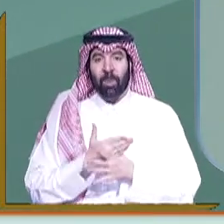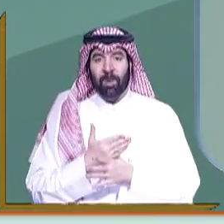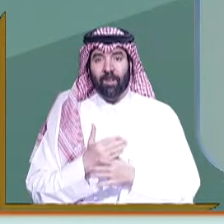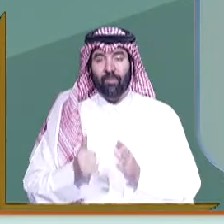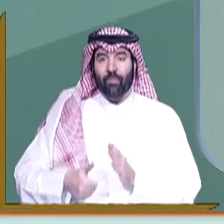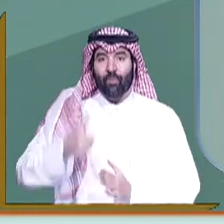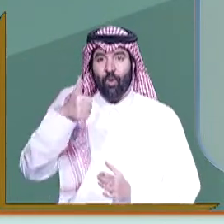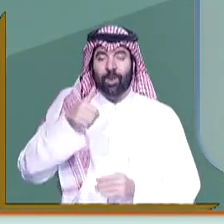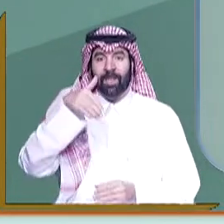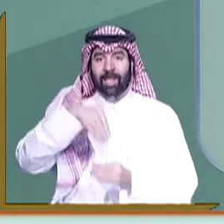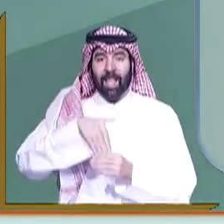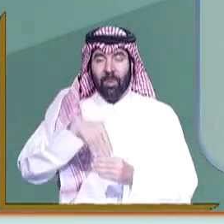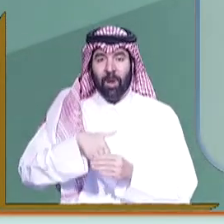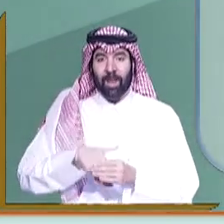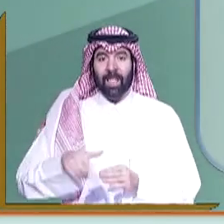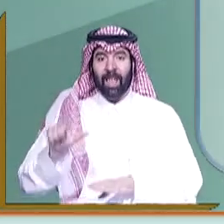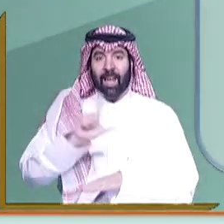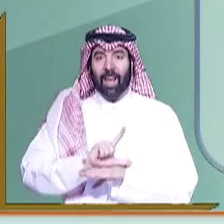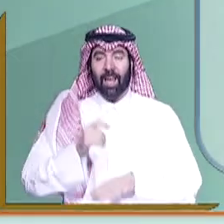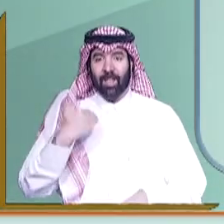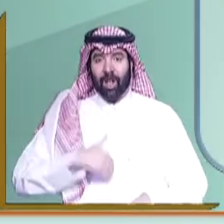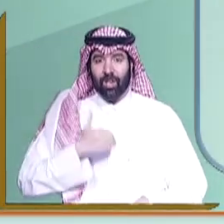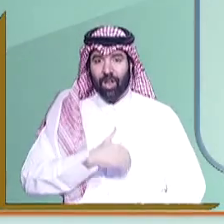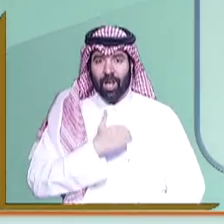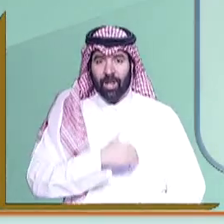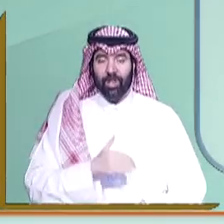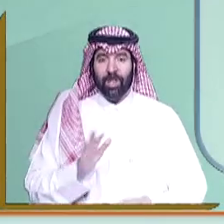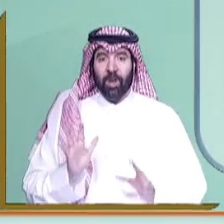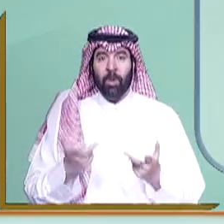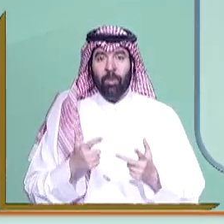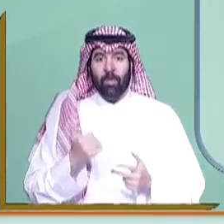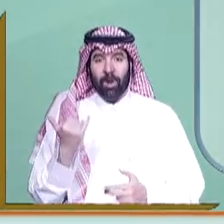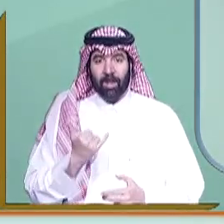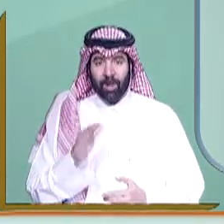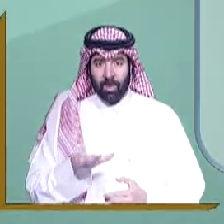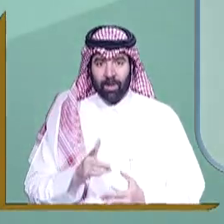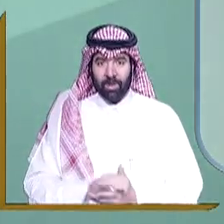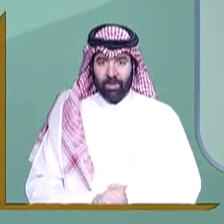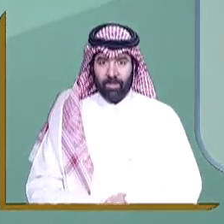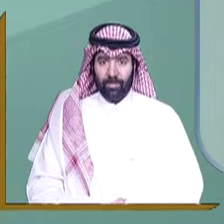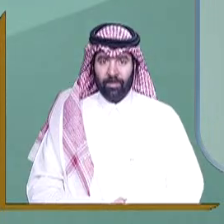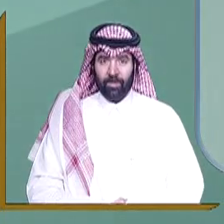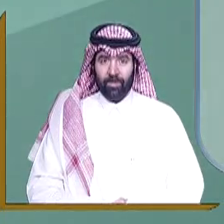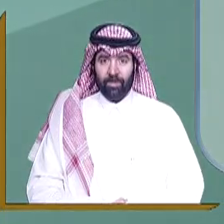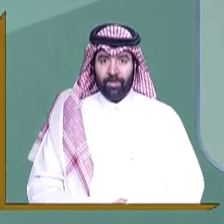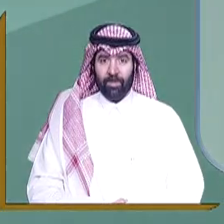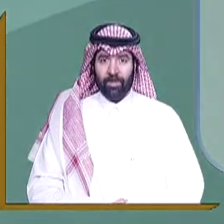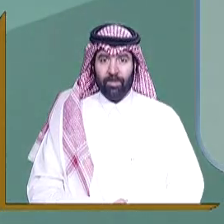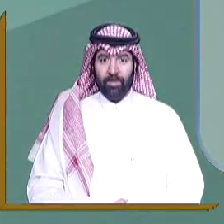ميلي بمناسبة فوزه بالانتخابات الرئاسية في جمهورية الأرجنتين.